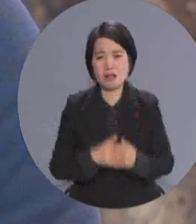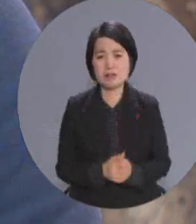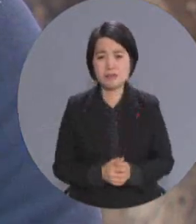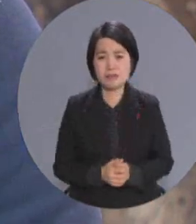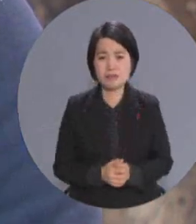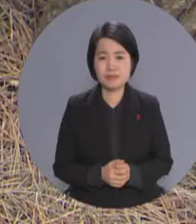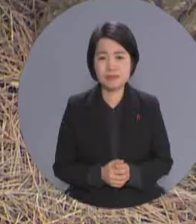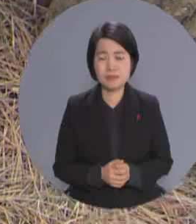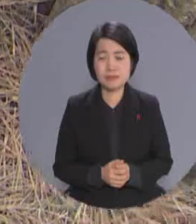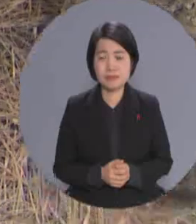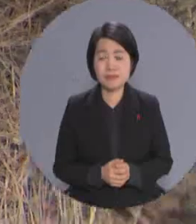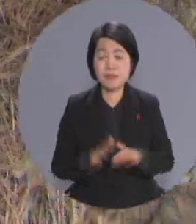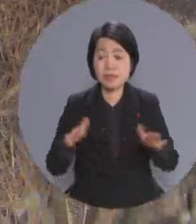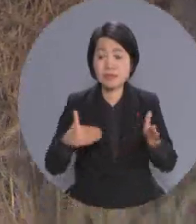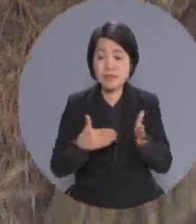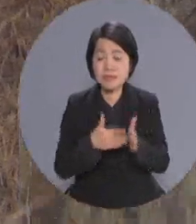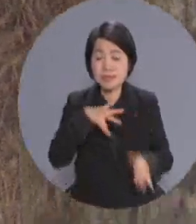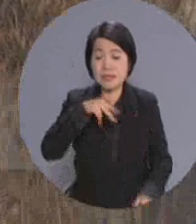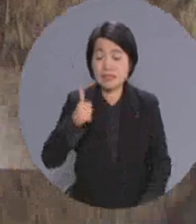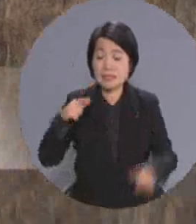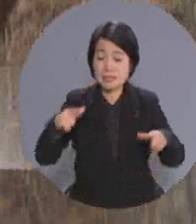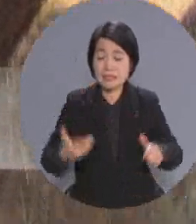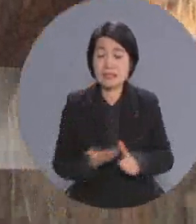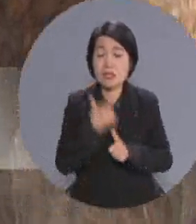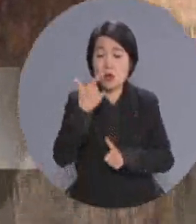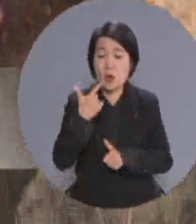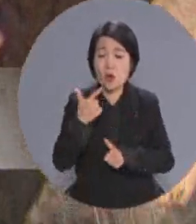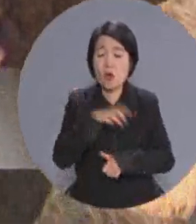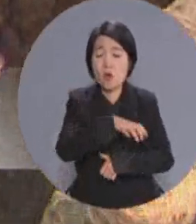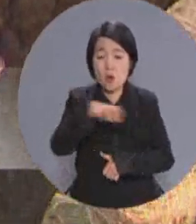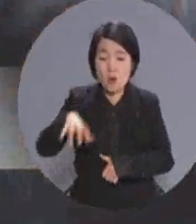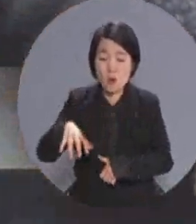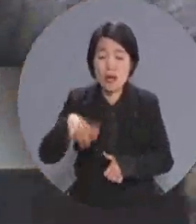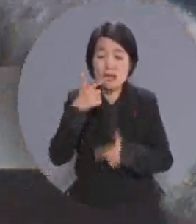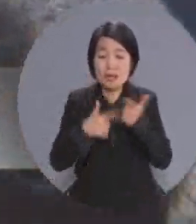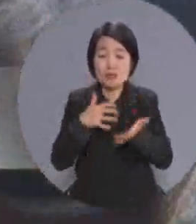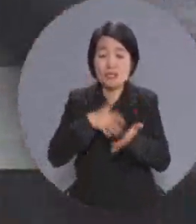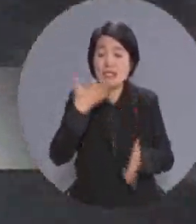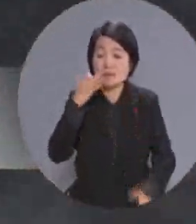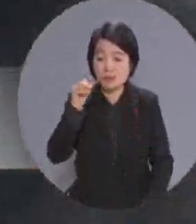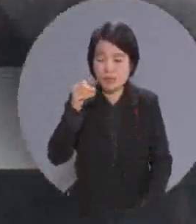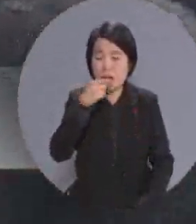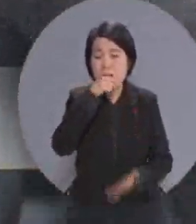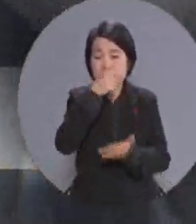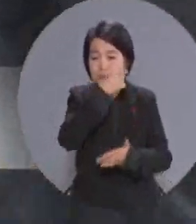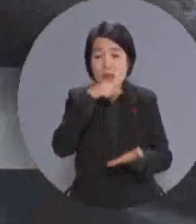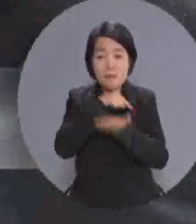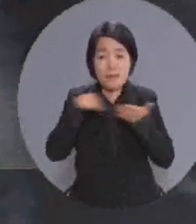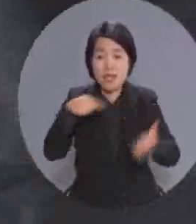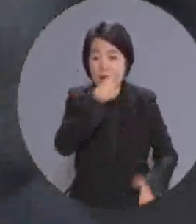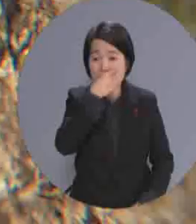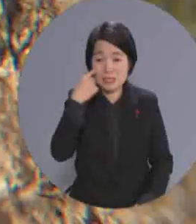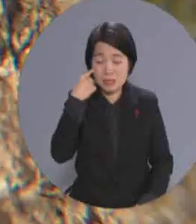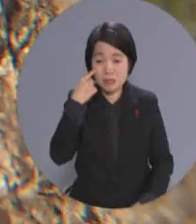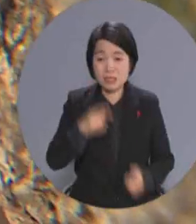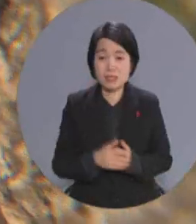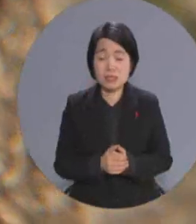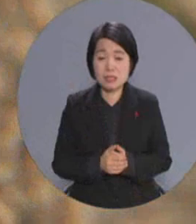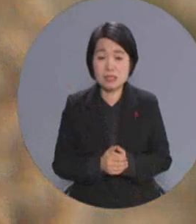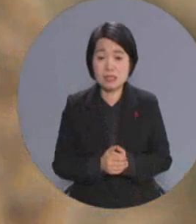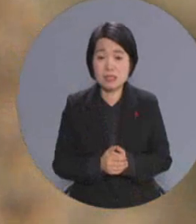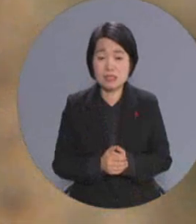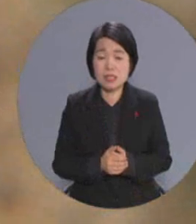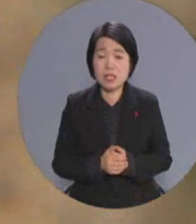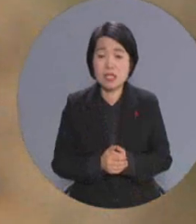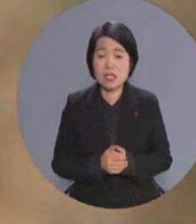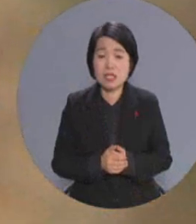진짜. 현재까지 장흥 지역 6개 농가 19만여 개의 온목에서 피해가 확인됐습니다. 장흥군은 표고버섯 150개